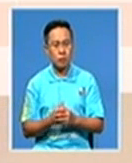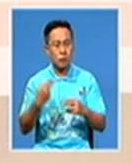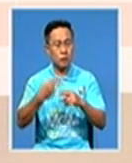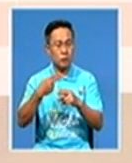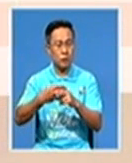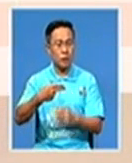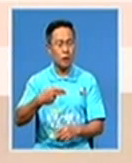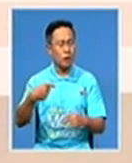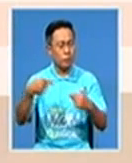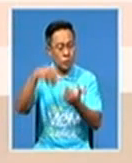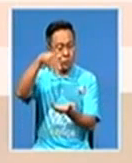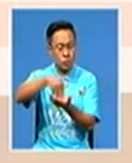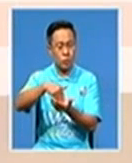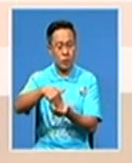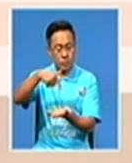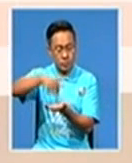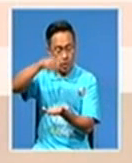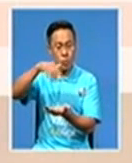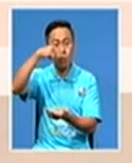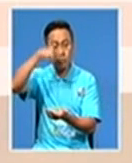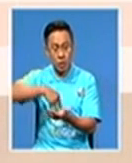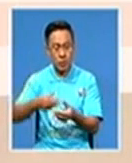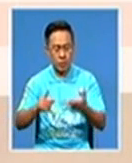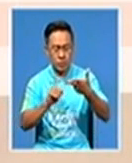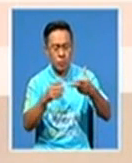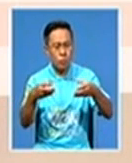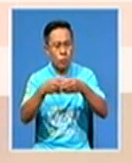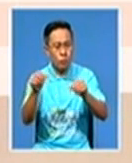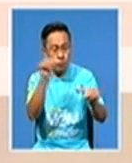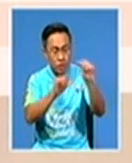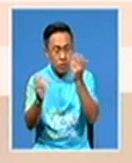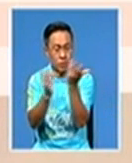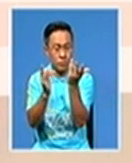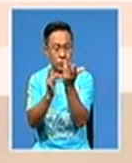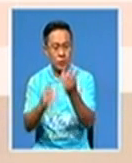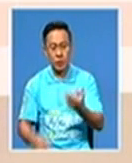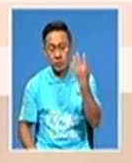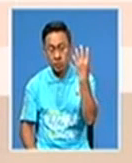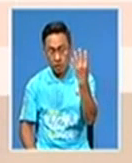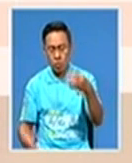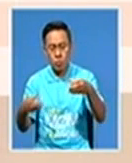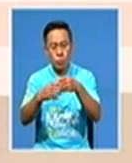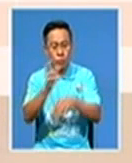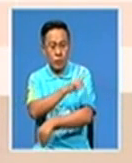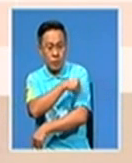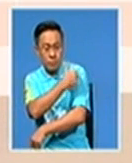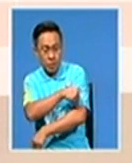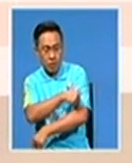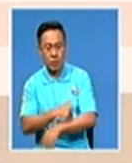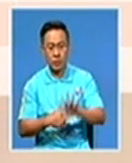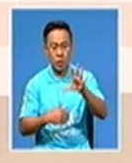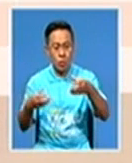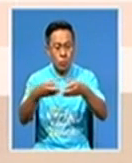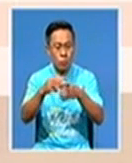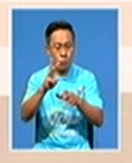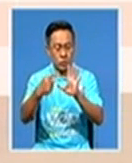ฮดควอเตอร์ในประเทศไทยกลุ่มส่งเสริมวิทยาศาสตร์เทคโนโลยีกลุ่มส่งเสริมอุตสาหกรรมทางการแพทย์กลุ่มวัส